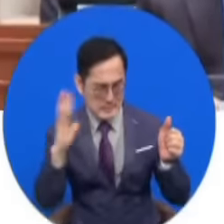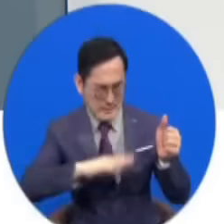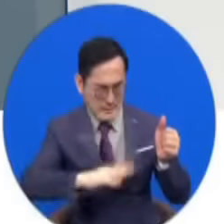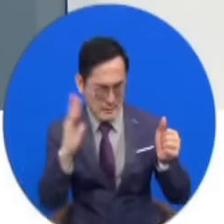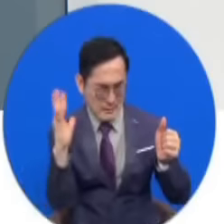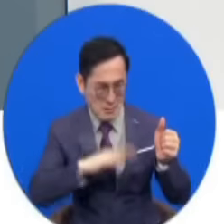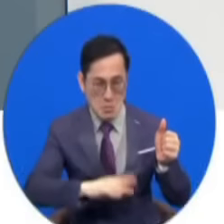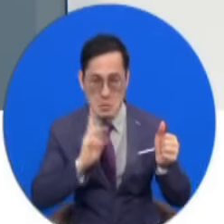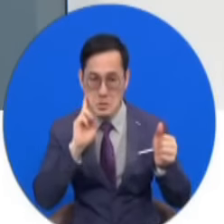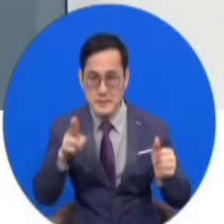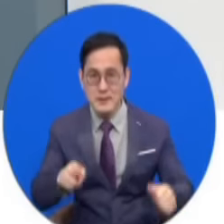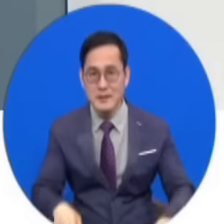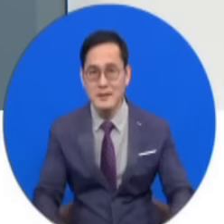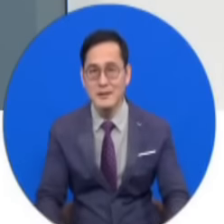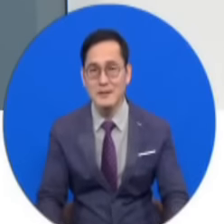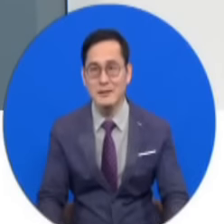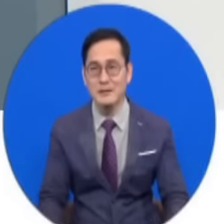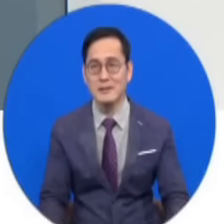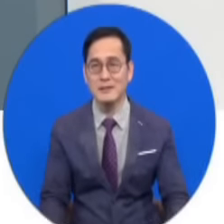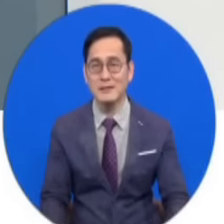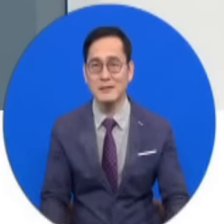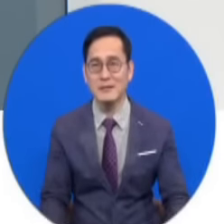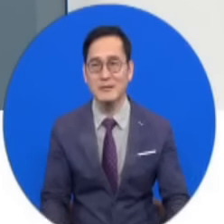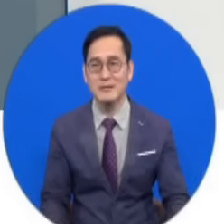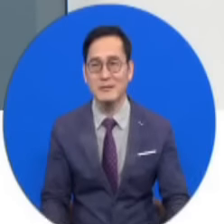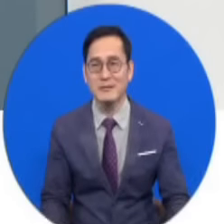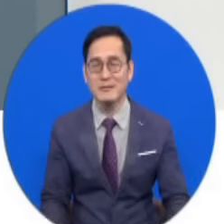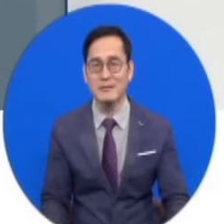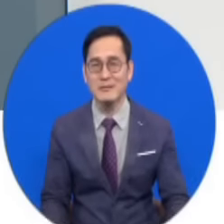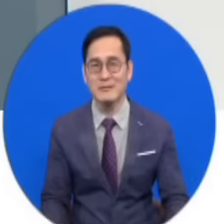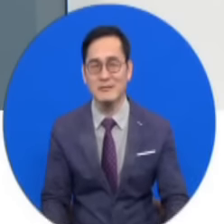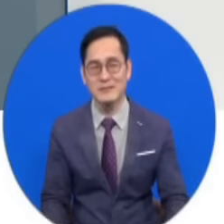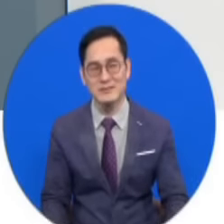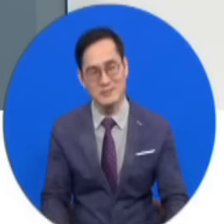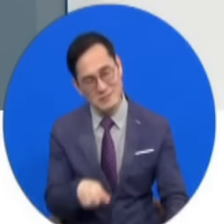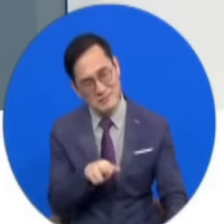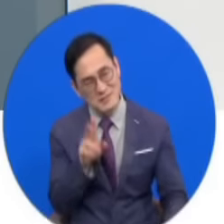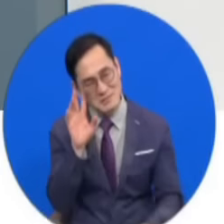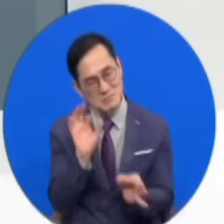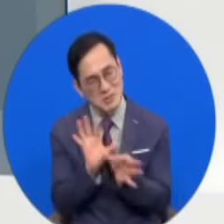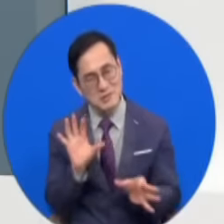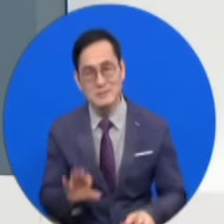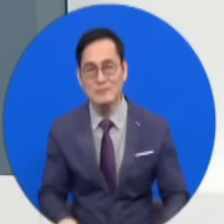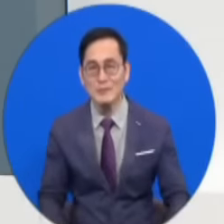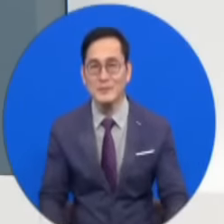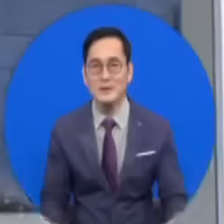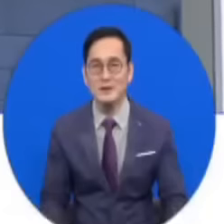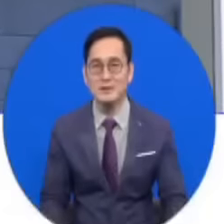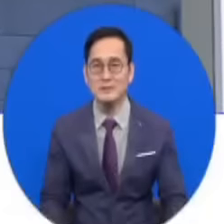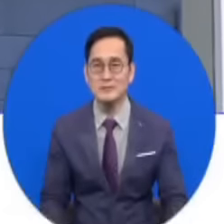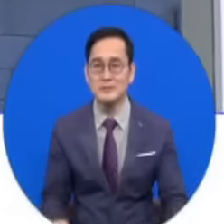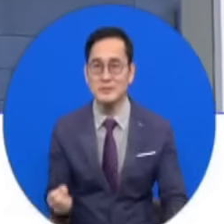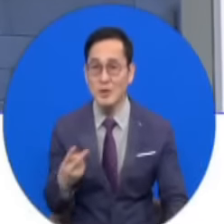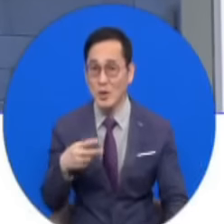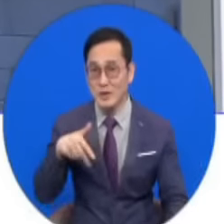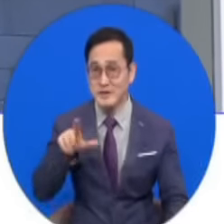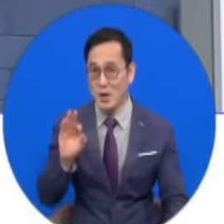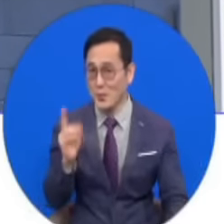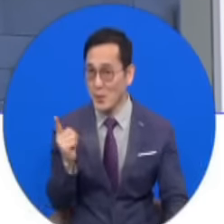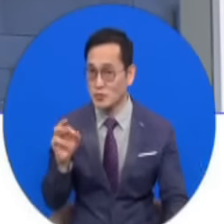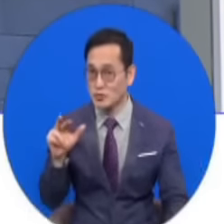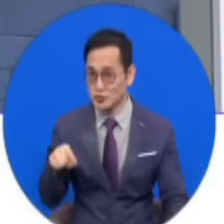점하고 있는 세력들이 예. 좀 얼굴이 두꺼운 건지 한번 살펴봐야 될 것 같습니다. 정봉주 전 의원이 최고위원회 출마를 준비 중이다. 근데